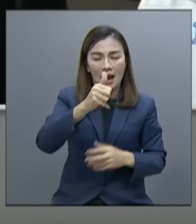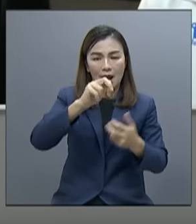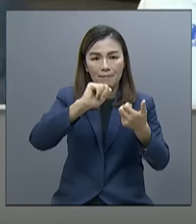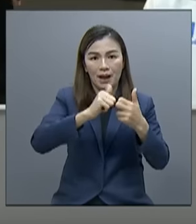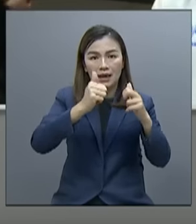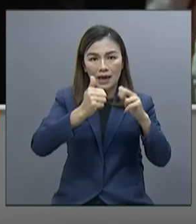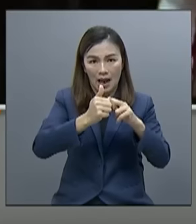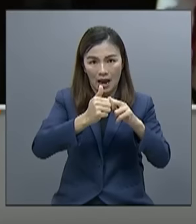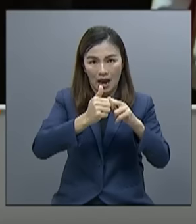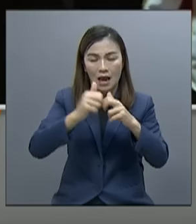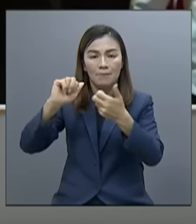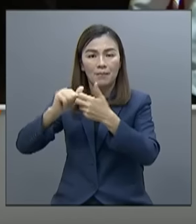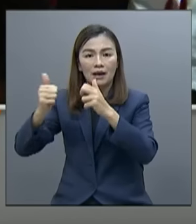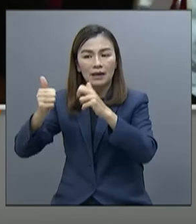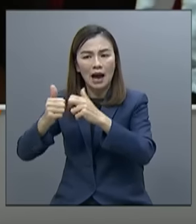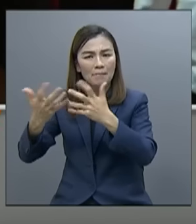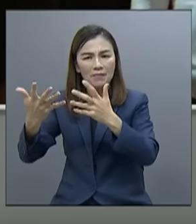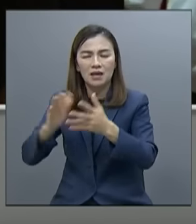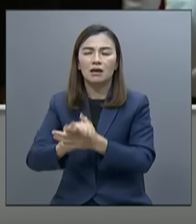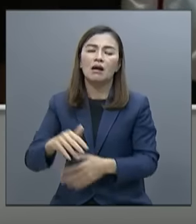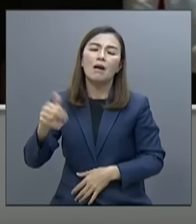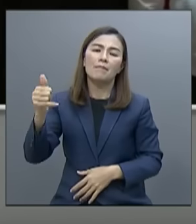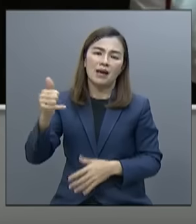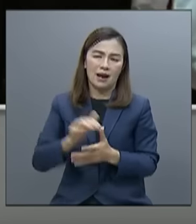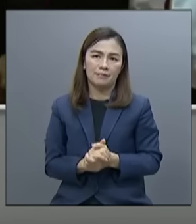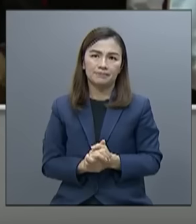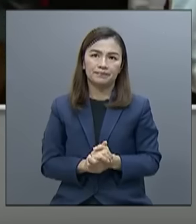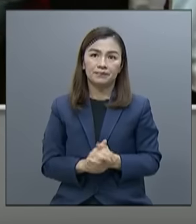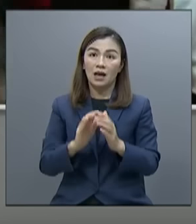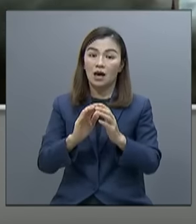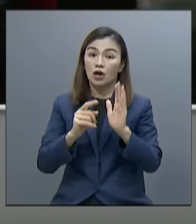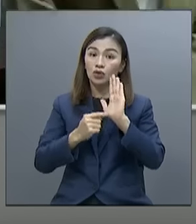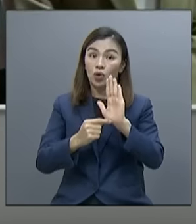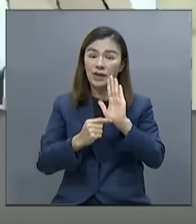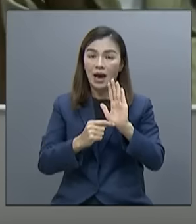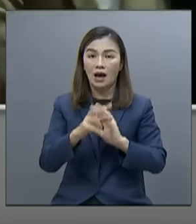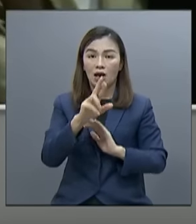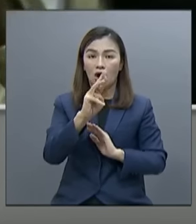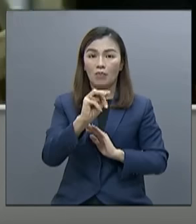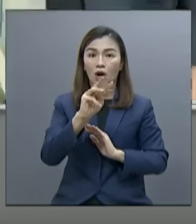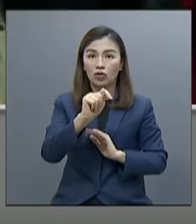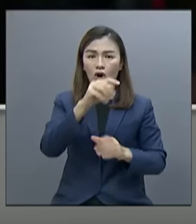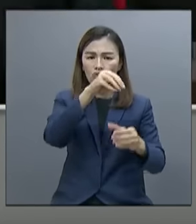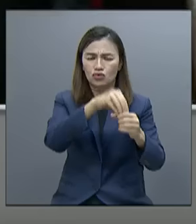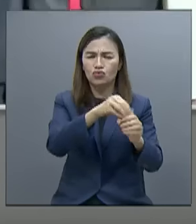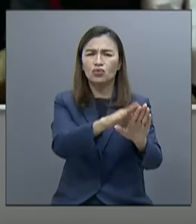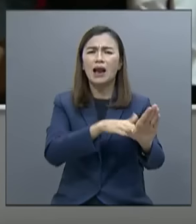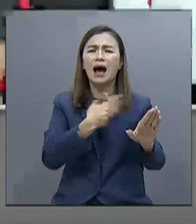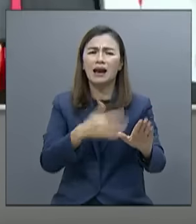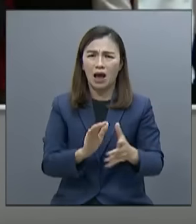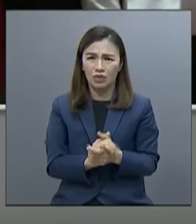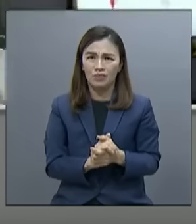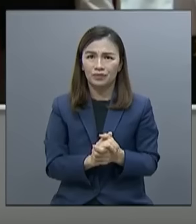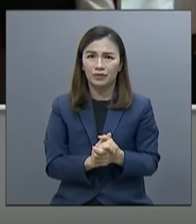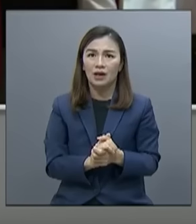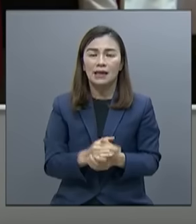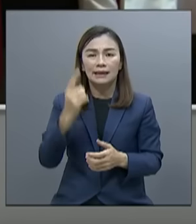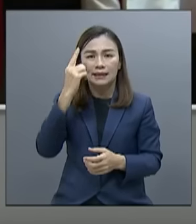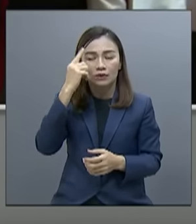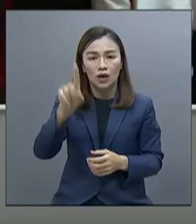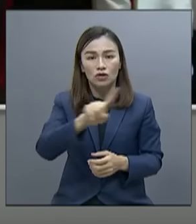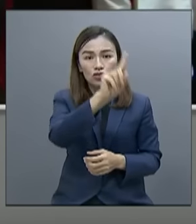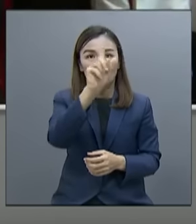ออาจจะไม่เป็นปัญหาก็ได้ยกตัวอย่างรัฐมนตรีบางท่านอยู่มาหลายรัฐบาลค่ะอาจจะมีความสงสัยในเรื่